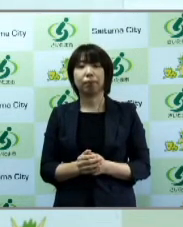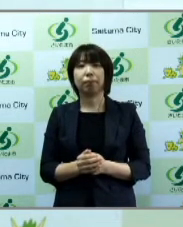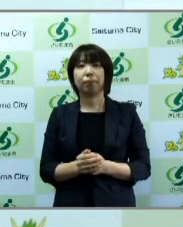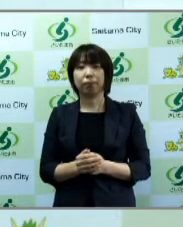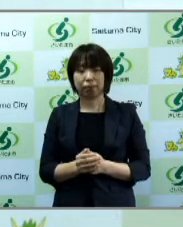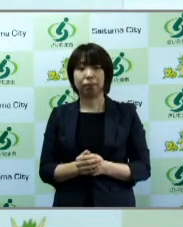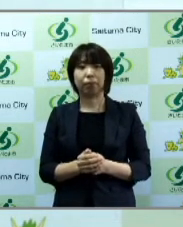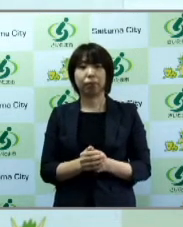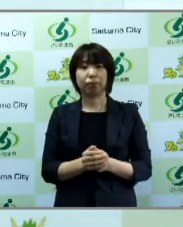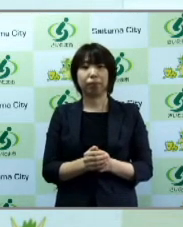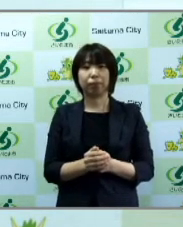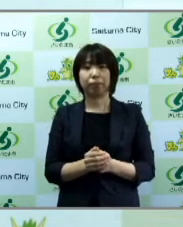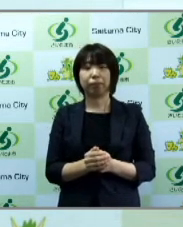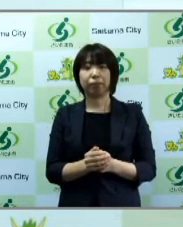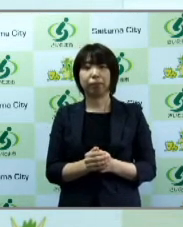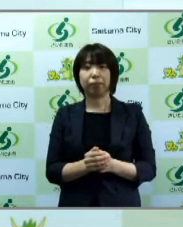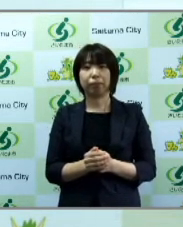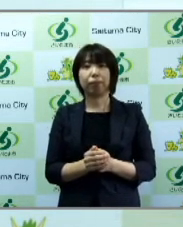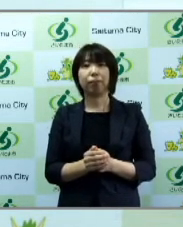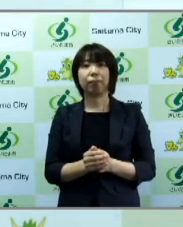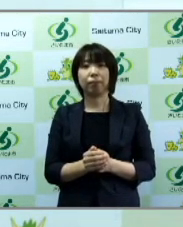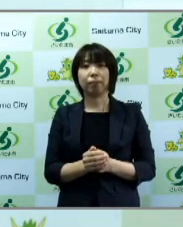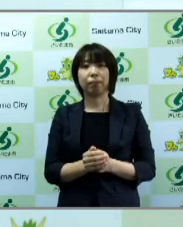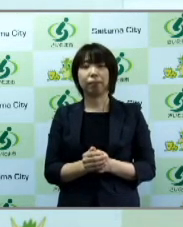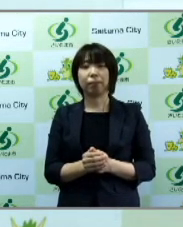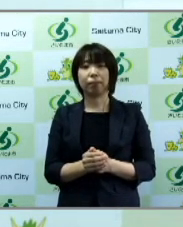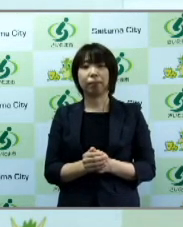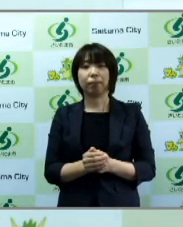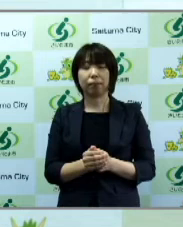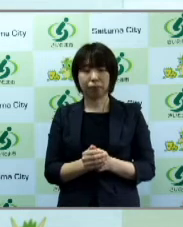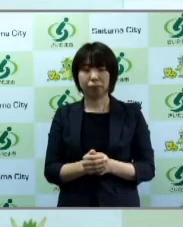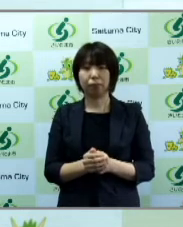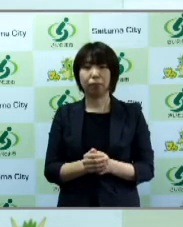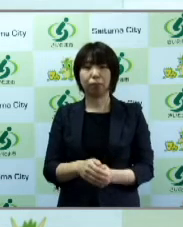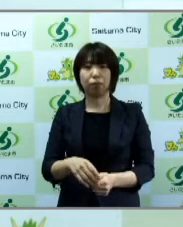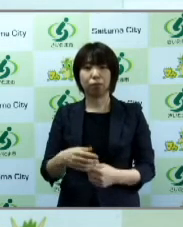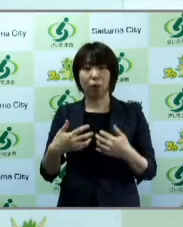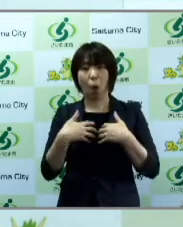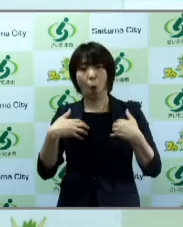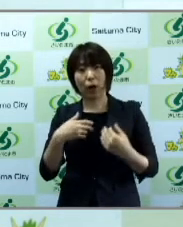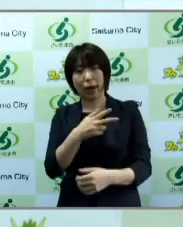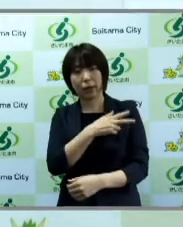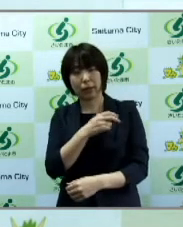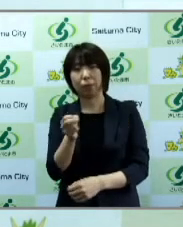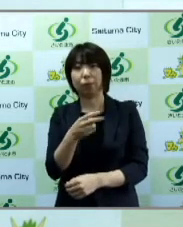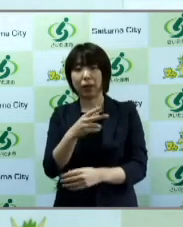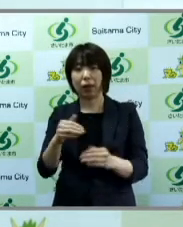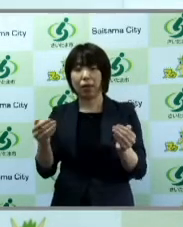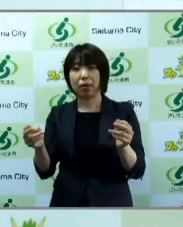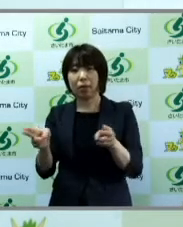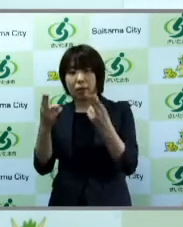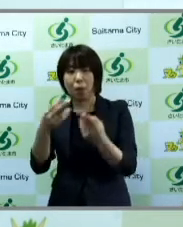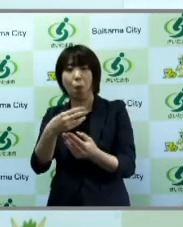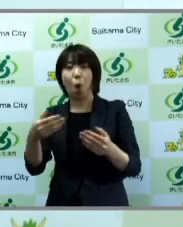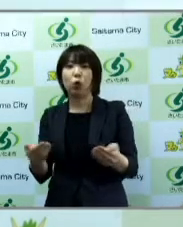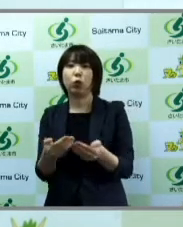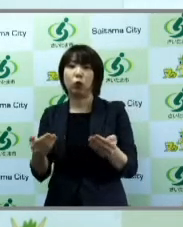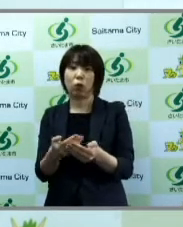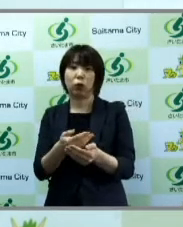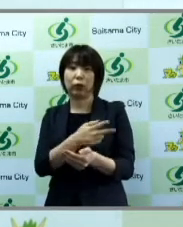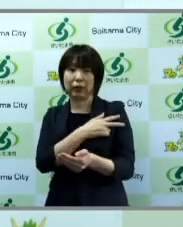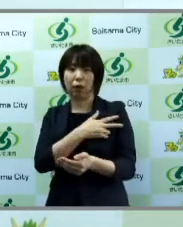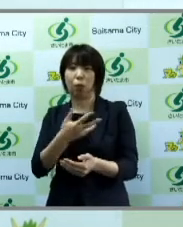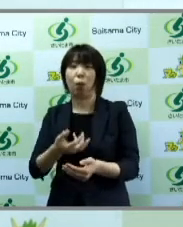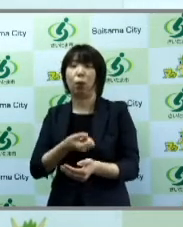ゃいけないだろうと思っています。またこれまで保健師さんや専門職の方々がやっていたけれども